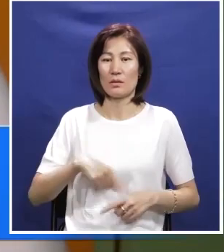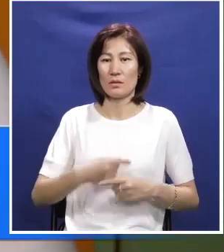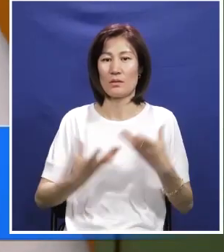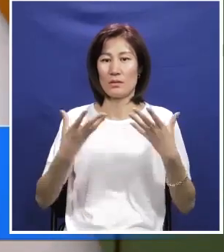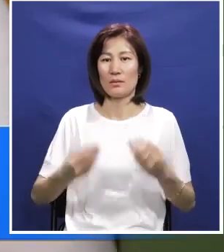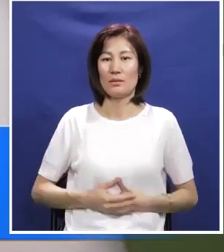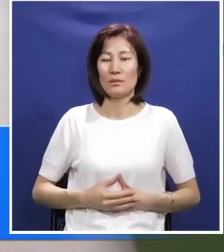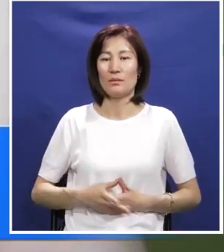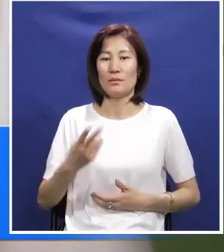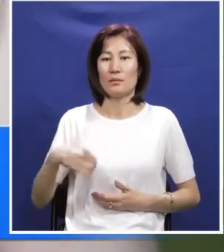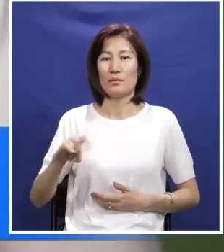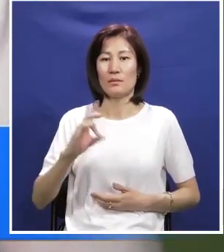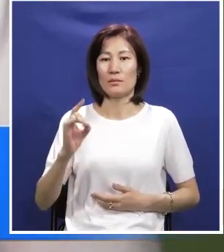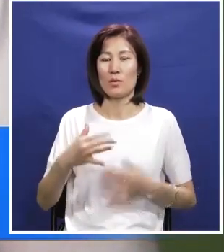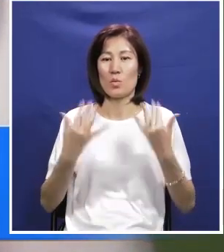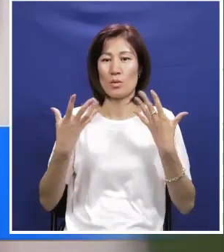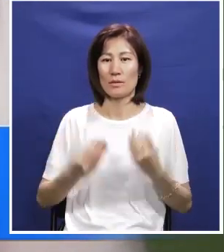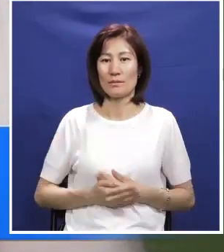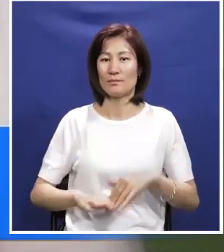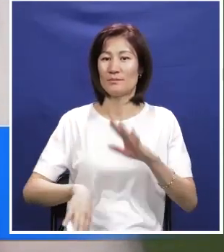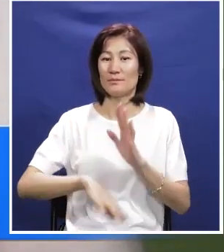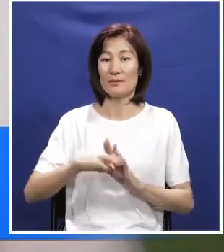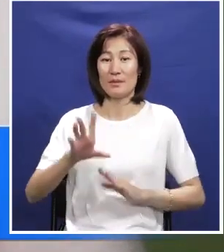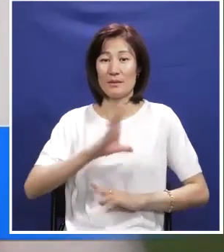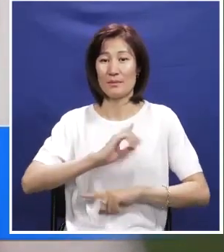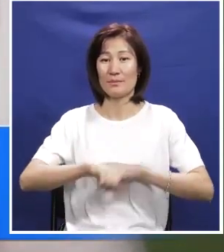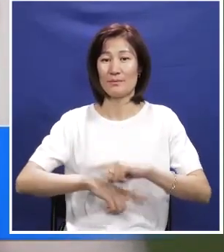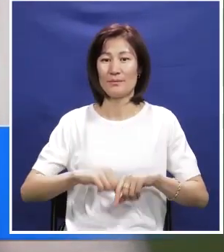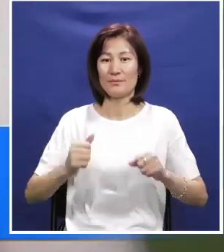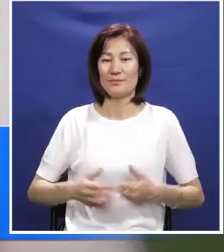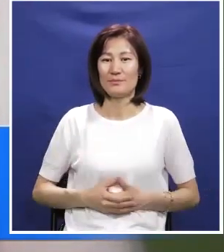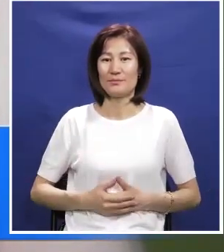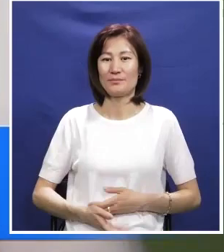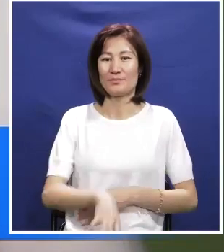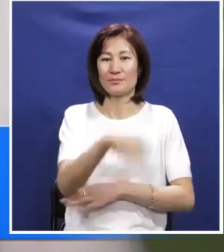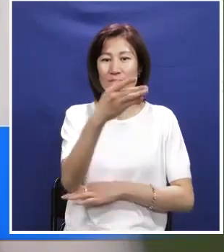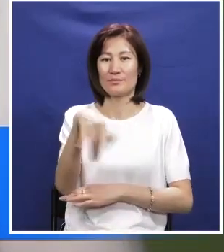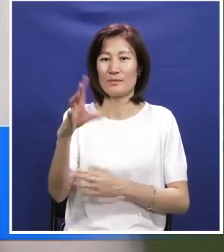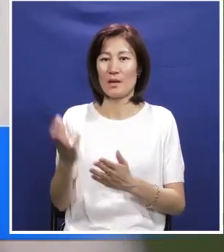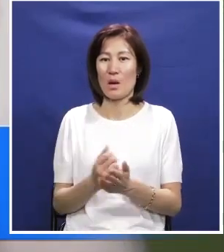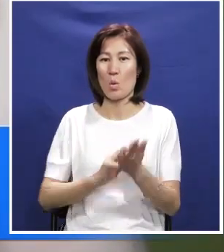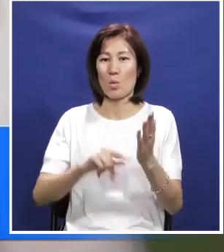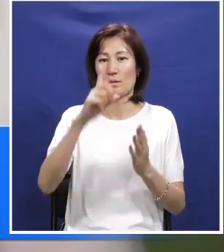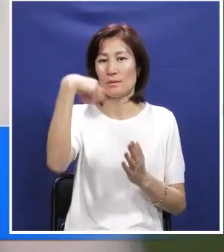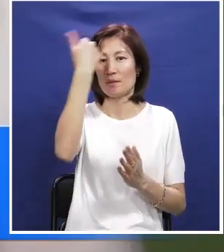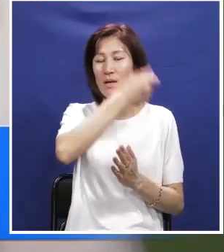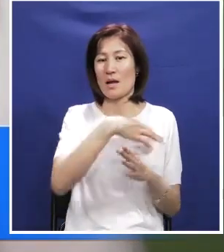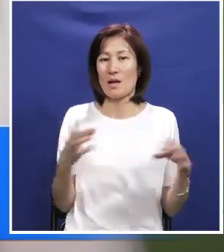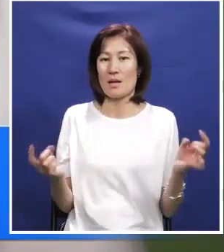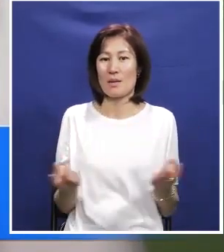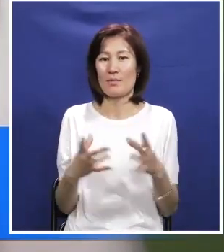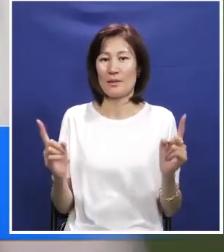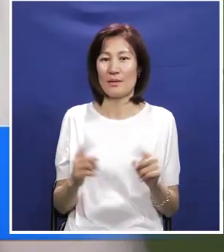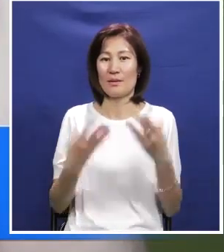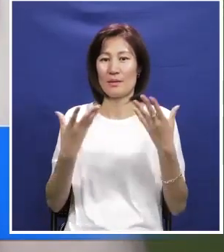жүргізіліп тұр. Құдайға шүкір осы күндерге жетіп, еліміздің тәуелсіздік алғанына 30 жыл мерейтойының